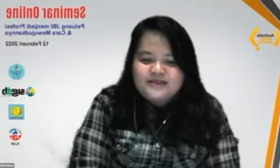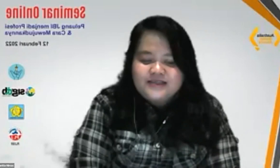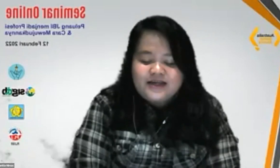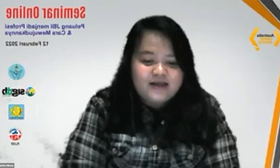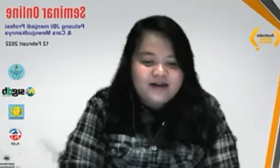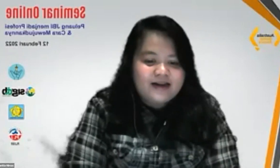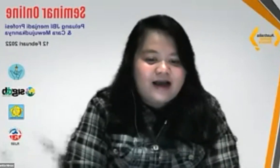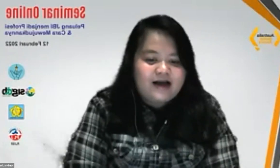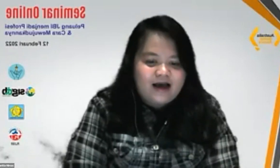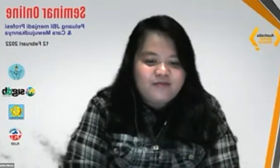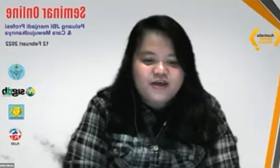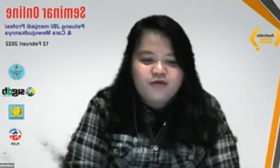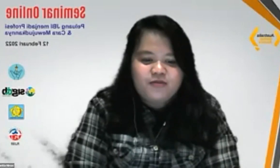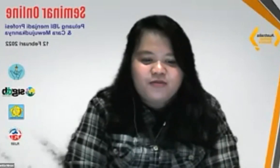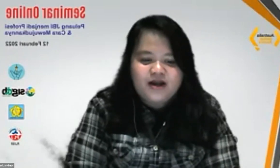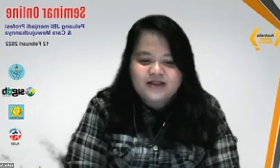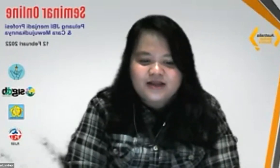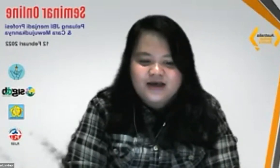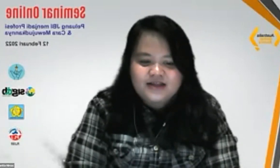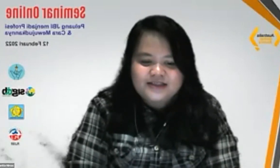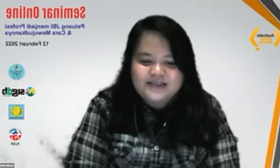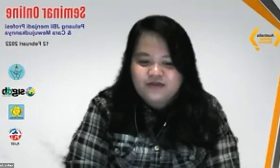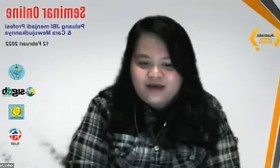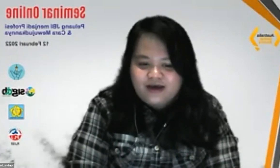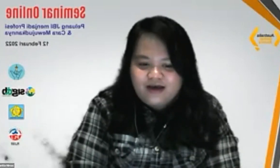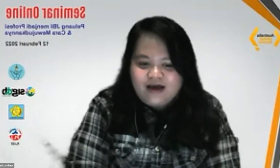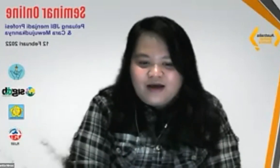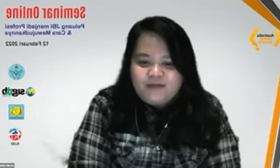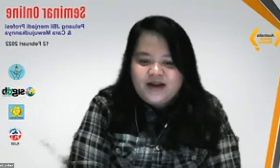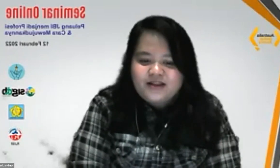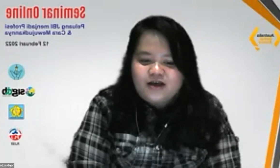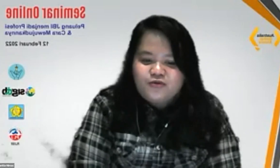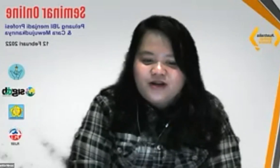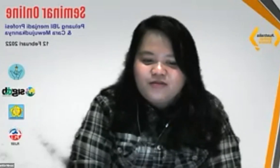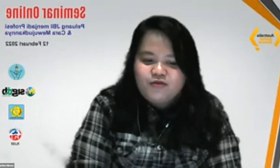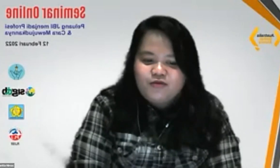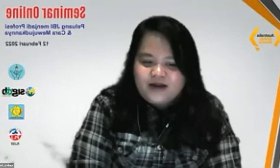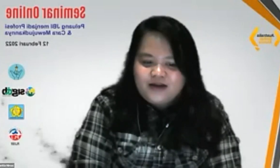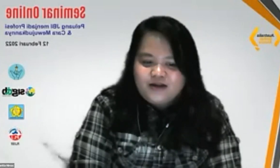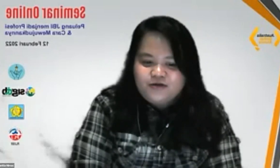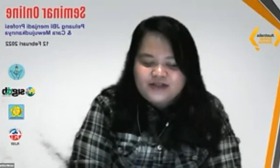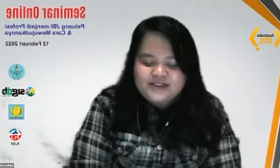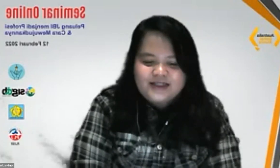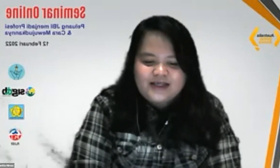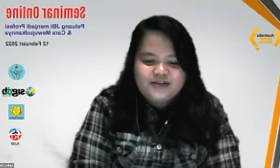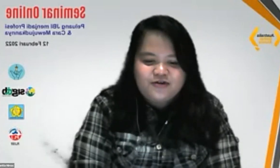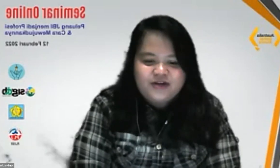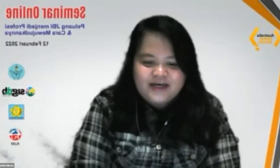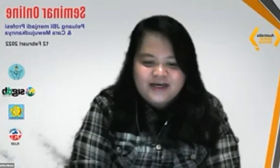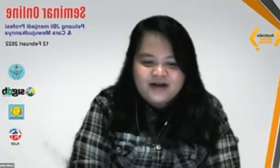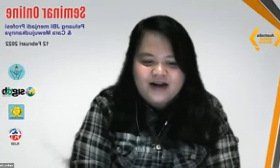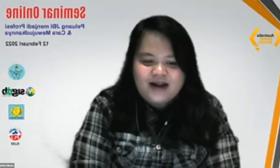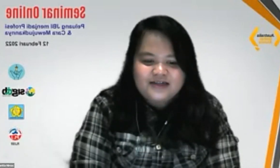biasa dipanggil dengan Kaka beliau menamatkan studi s1nya pada tahun 2008 di University